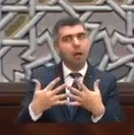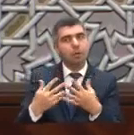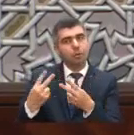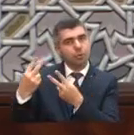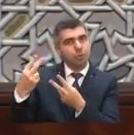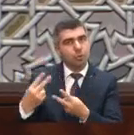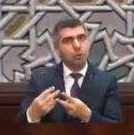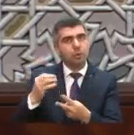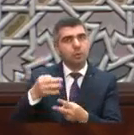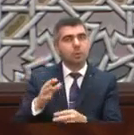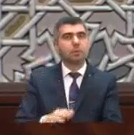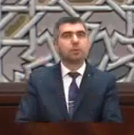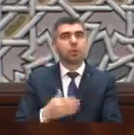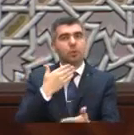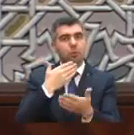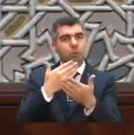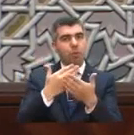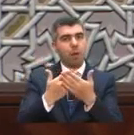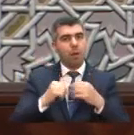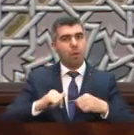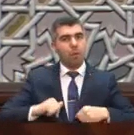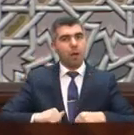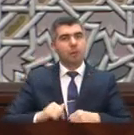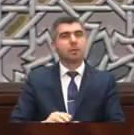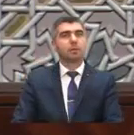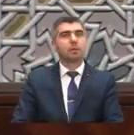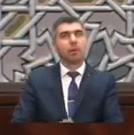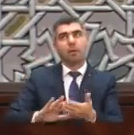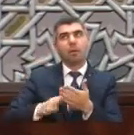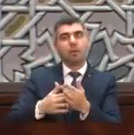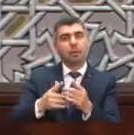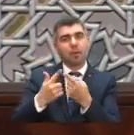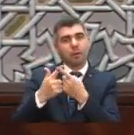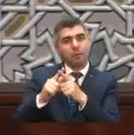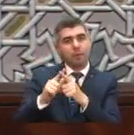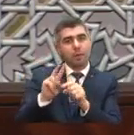مستثمر؟ شكرا سيد الوزير، نشكركم على حسن مساهمتكم في هذا